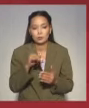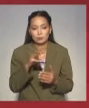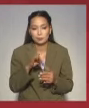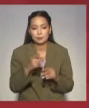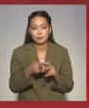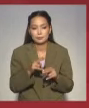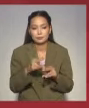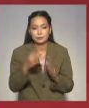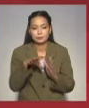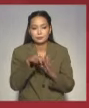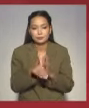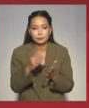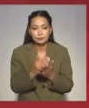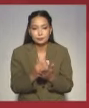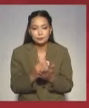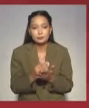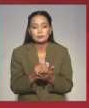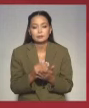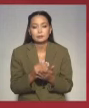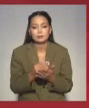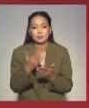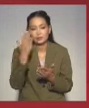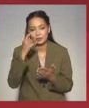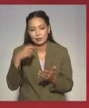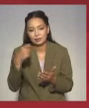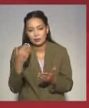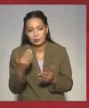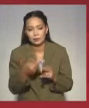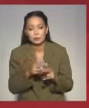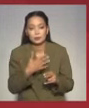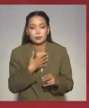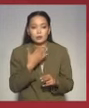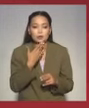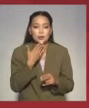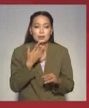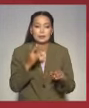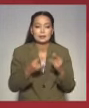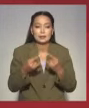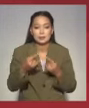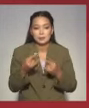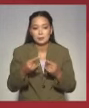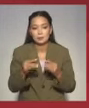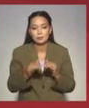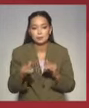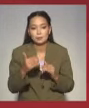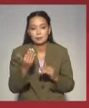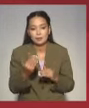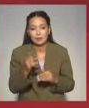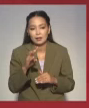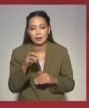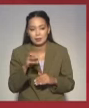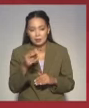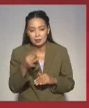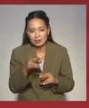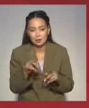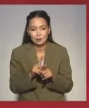Номинацияның енгізілуі, яғни біз анимациялық фильмді біздің ұлттық телевизиялық медиа алаңда анимациялық фильмдердің